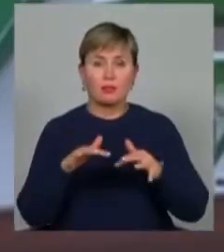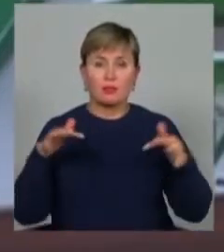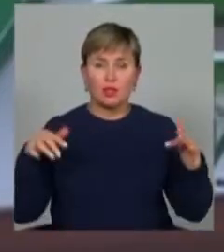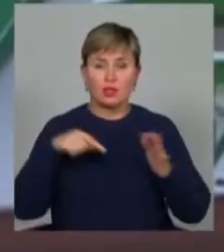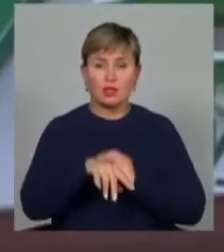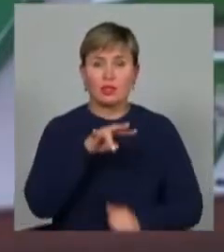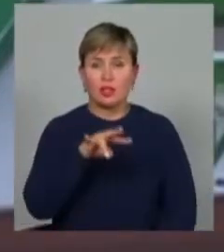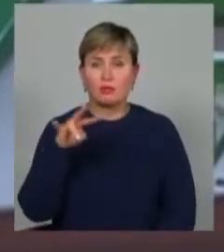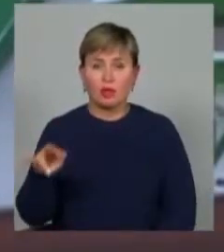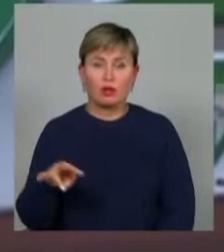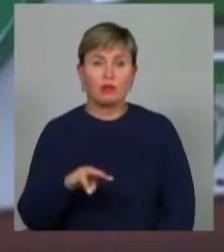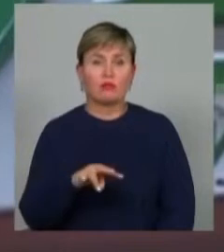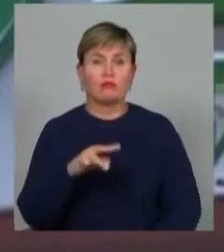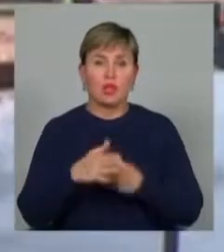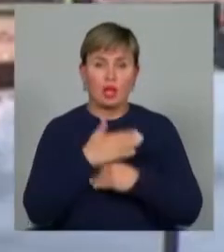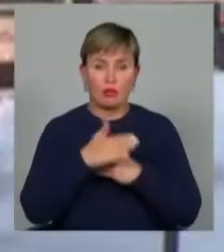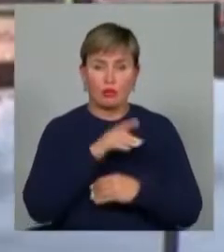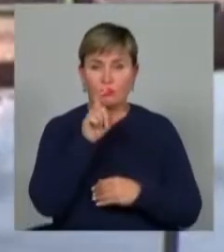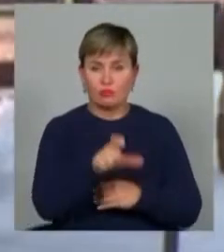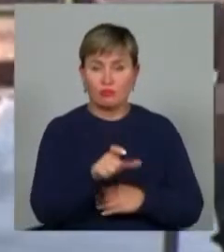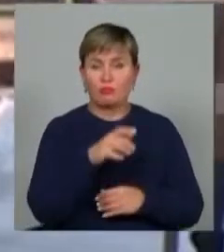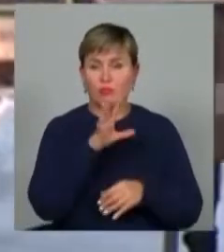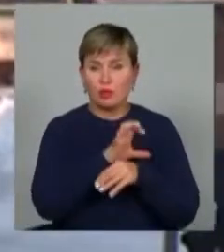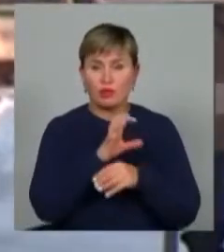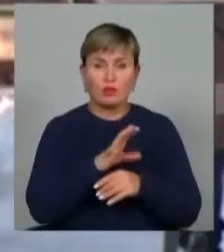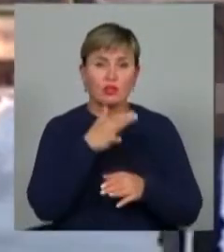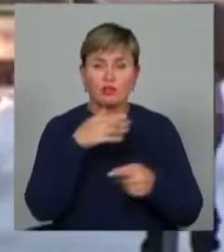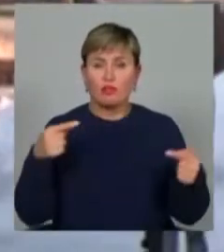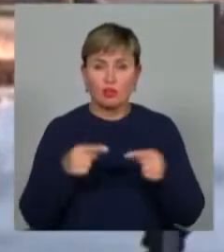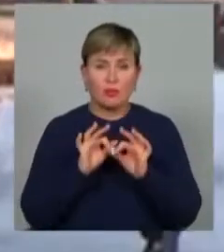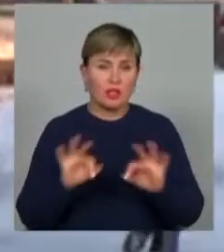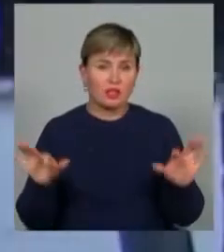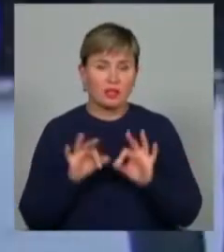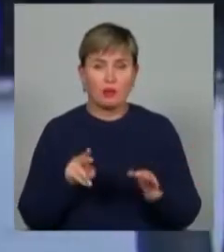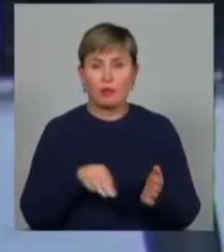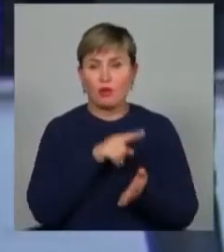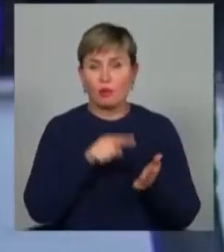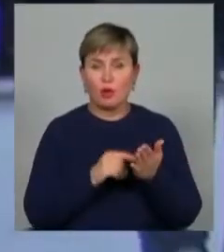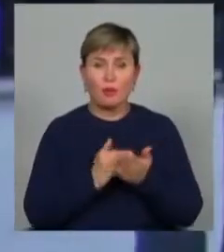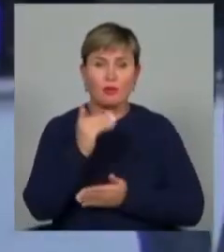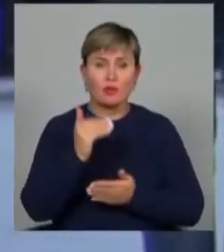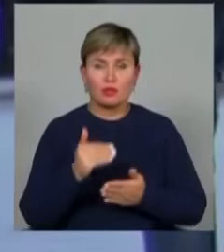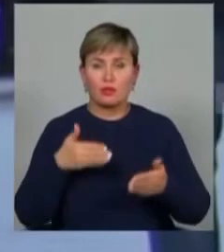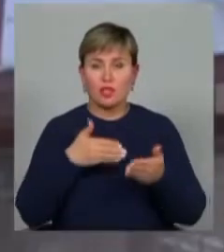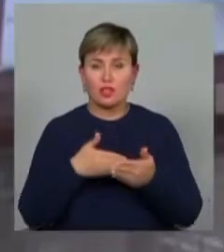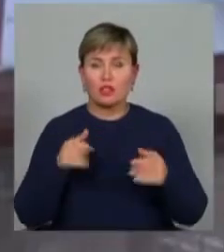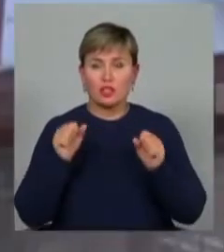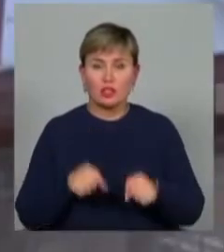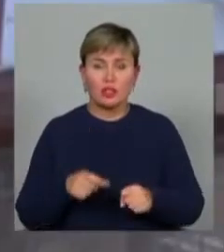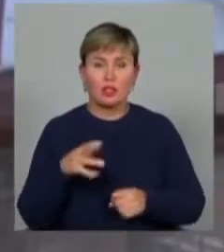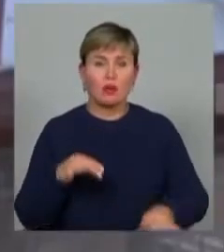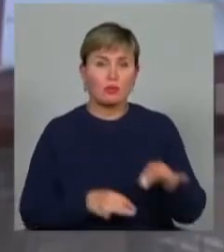Нурлан Нигматуллин отчитал главу ЕНПФ Жаната Курманова за несвоевременное разъяснение по вопросу повышения порогов достаточности.